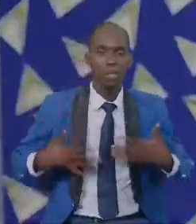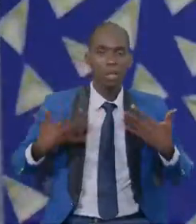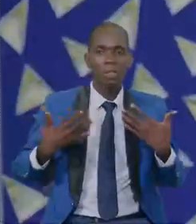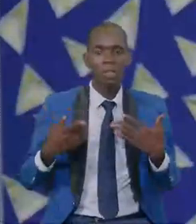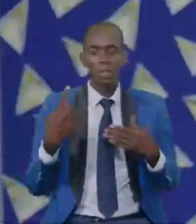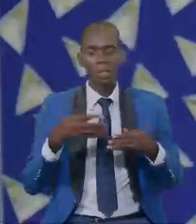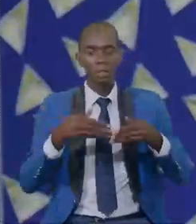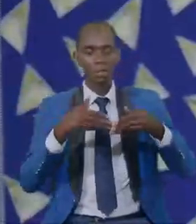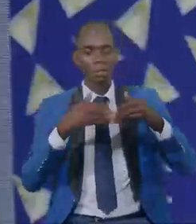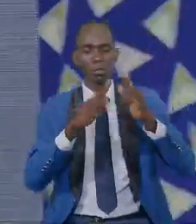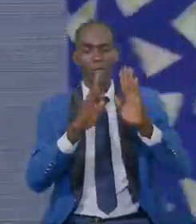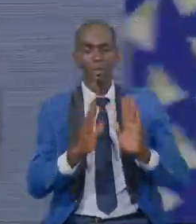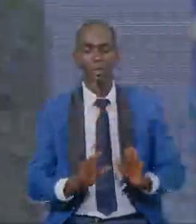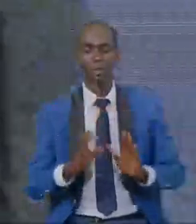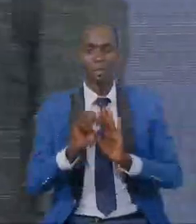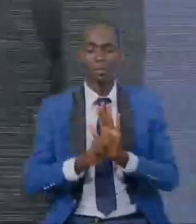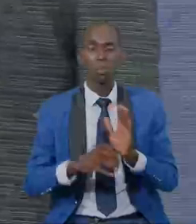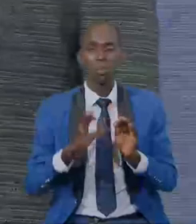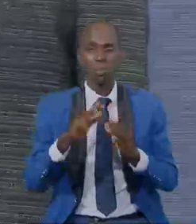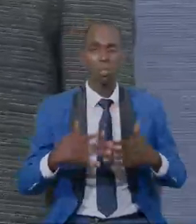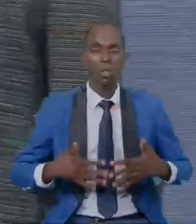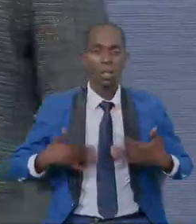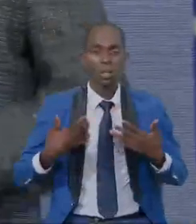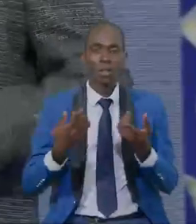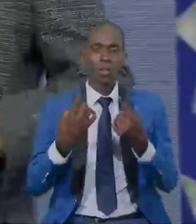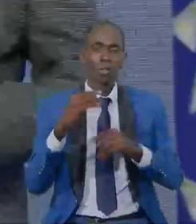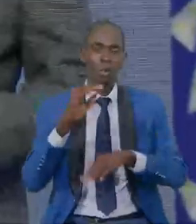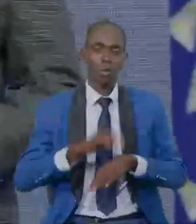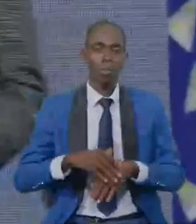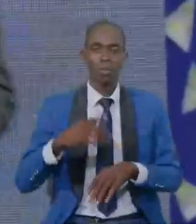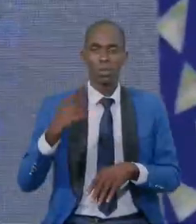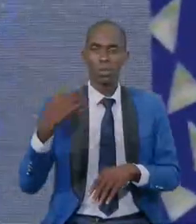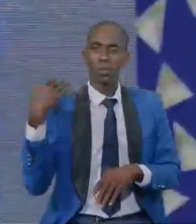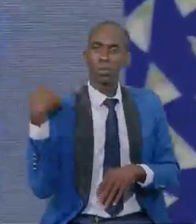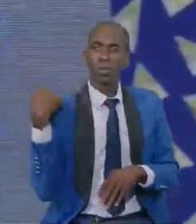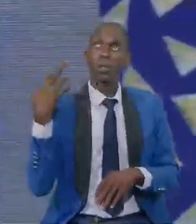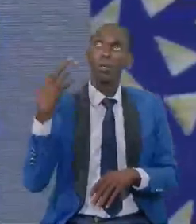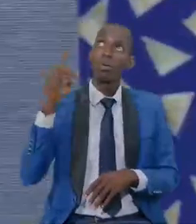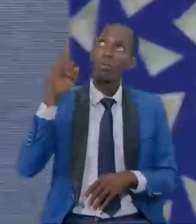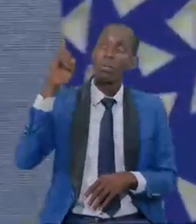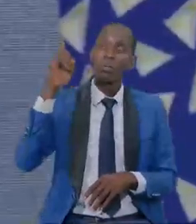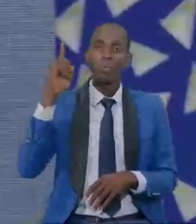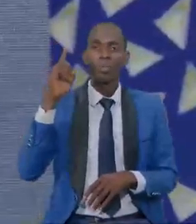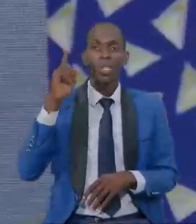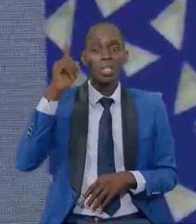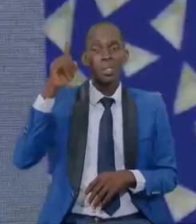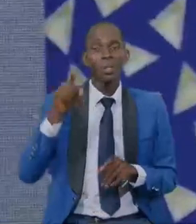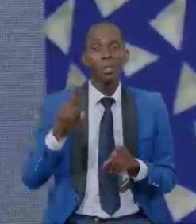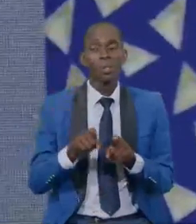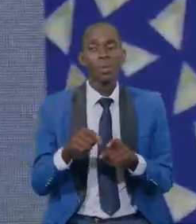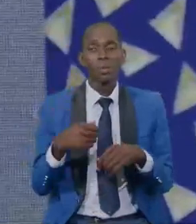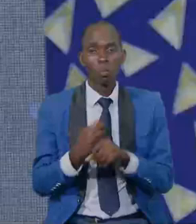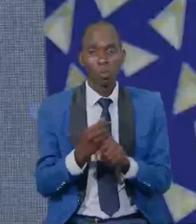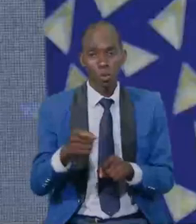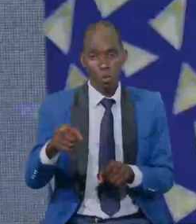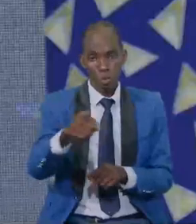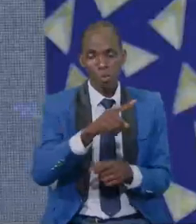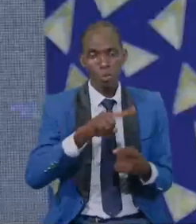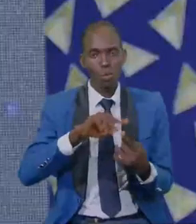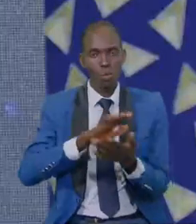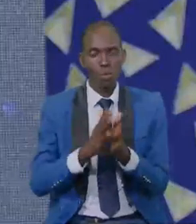vie, le leadership de votre vie, oui, tout sera sur l'épaule de Christ. Il fera